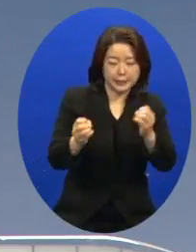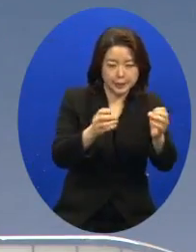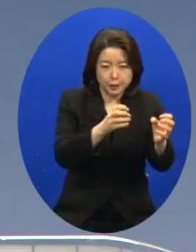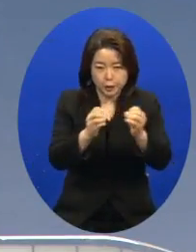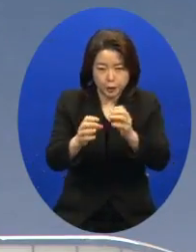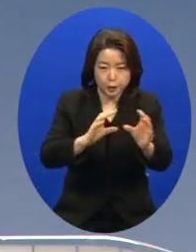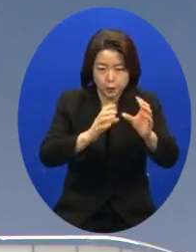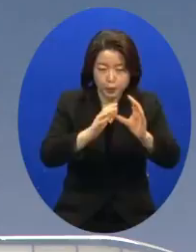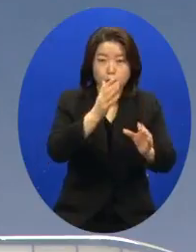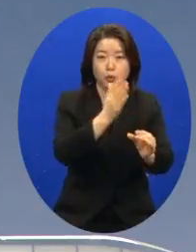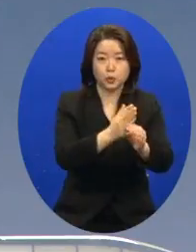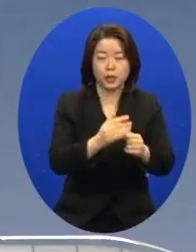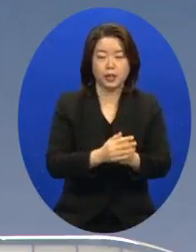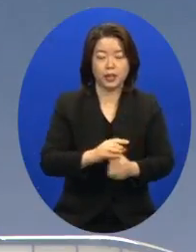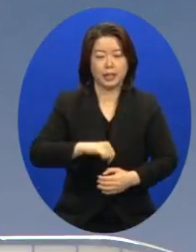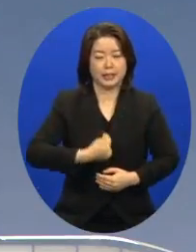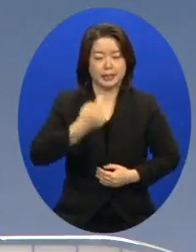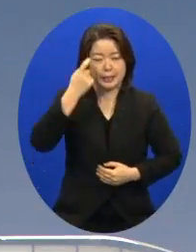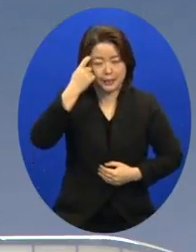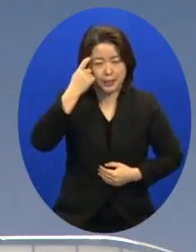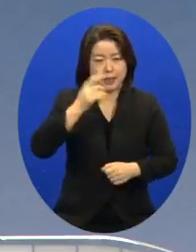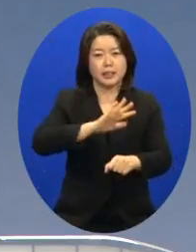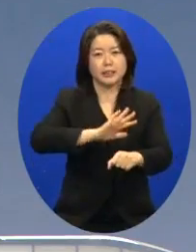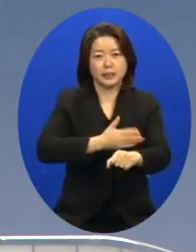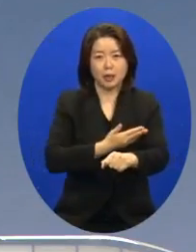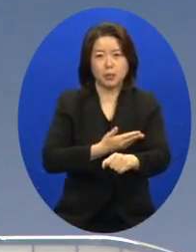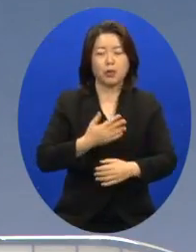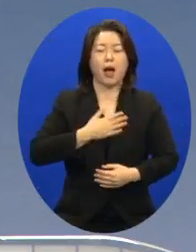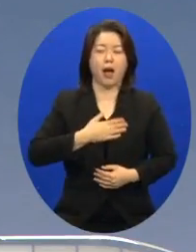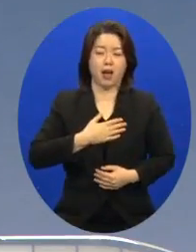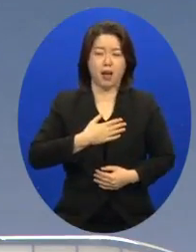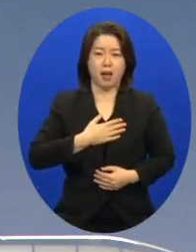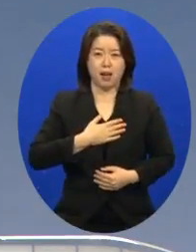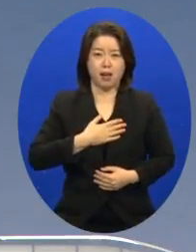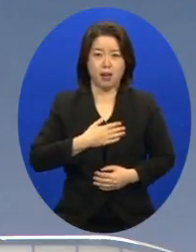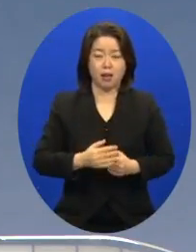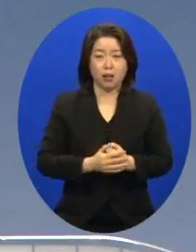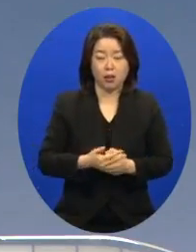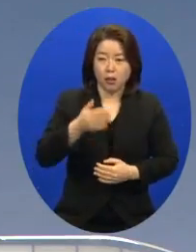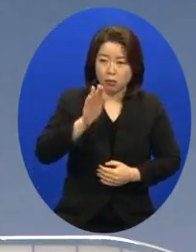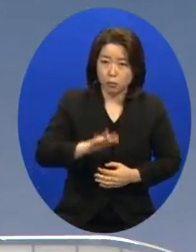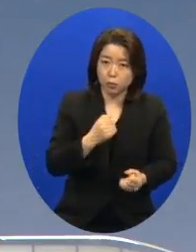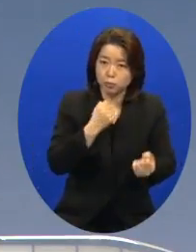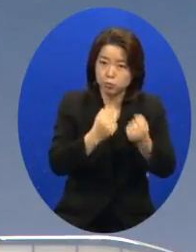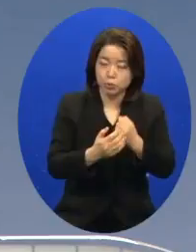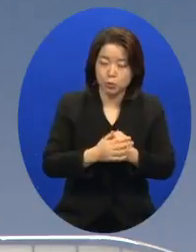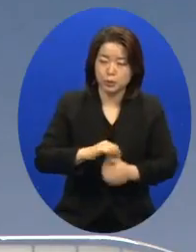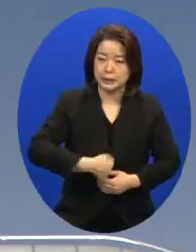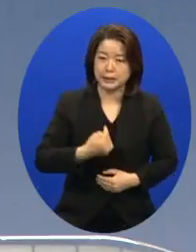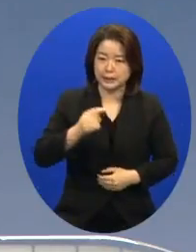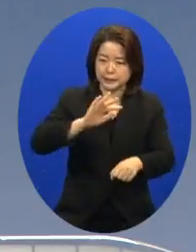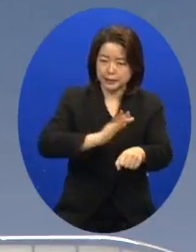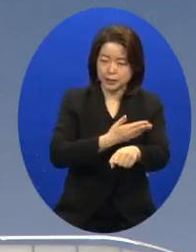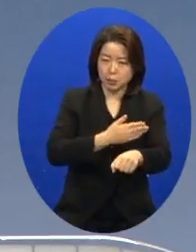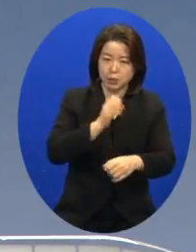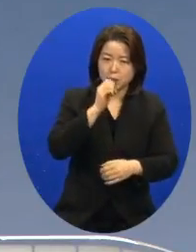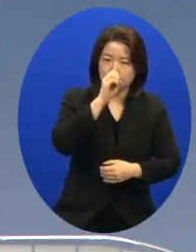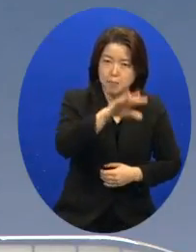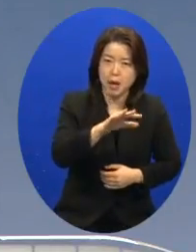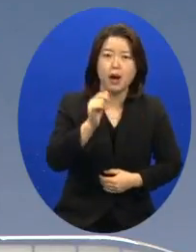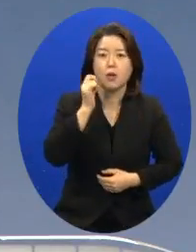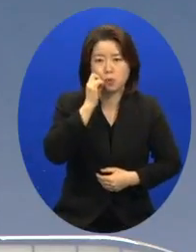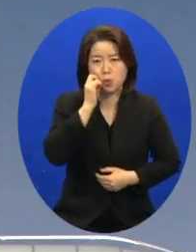중에 자기 생각이 잘못됐다는 것을 알았다는 겁니다 그런데도 자기가 잘못됐다고 말을